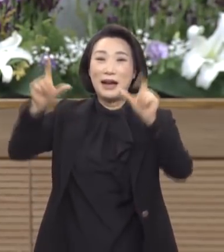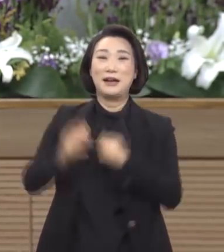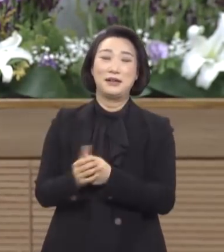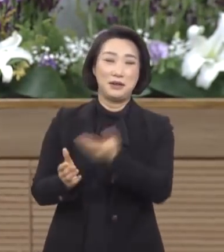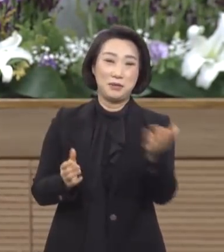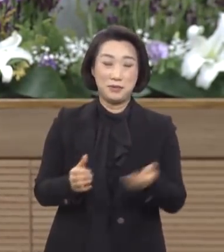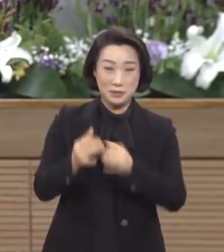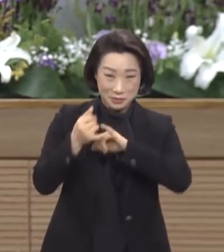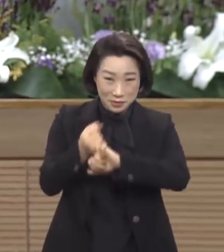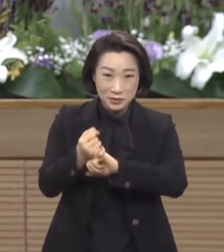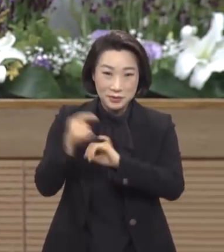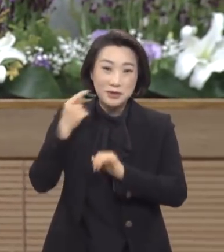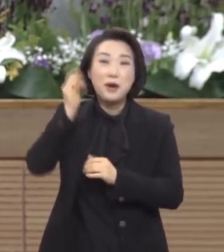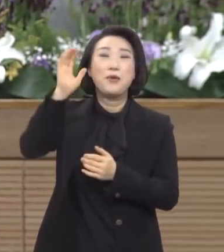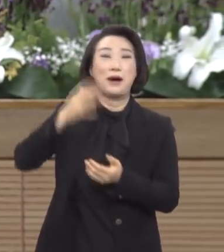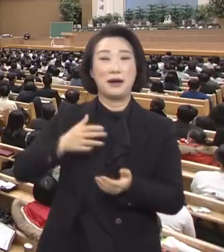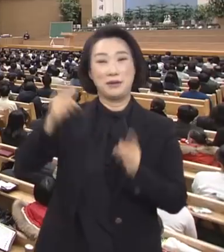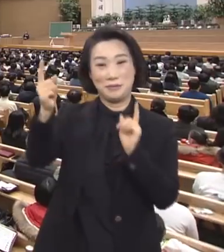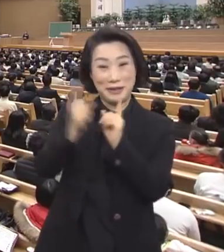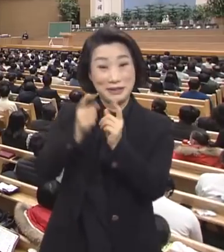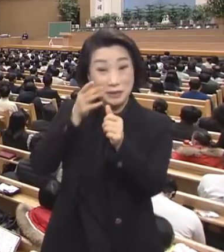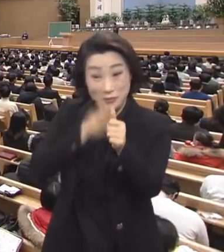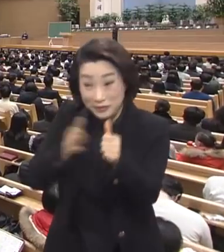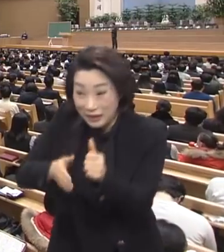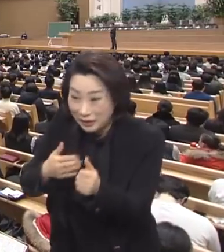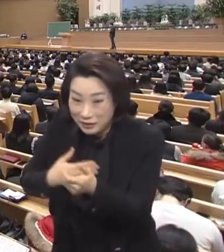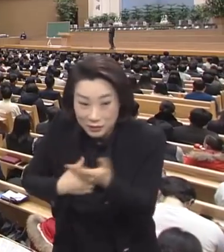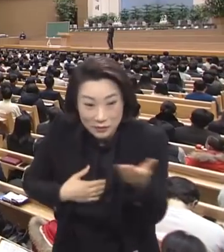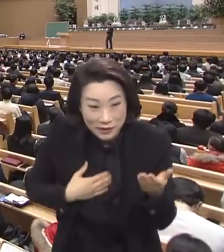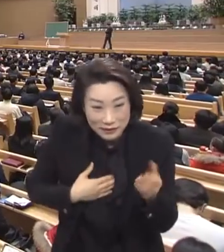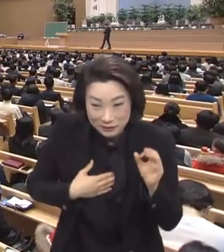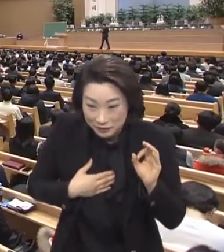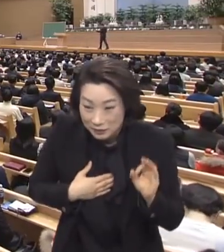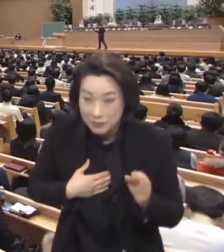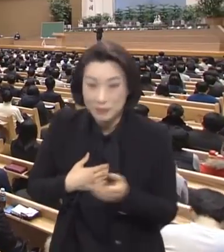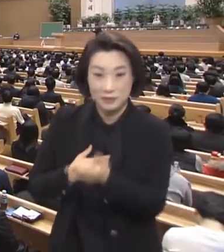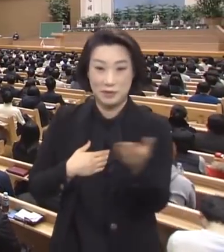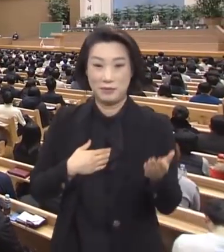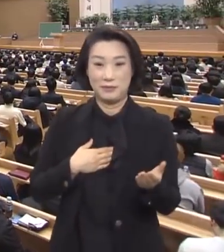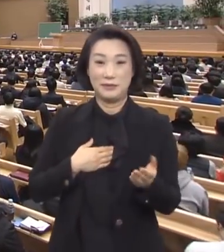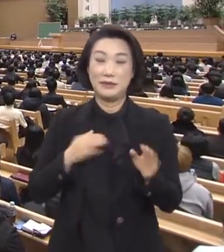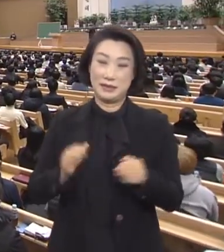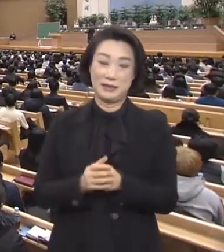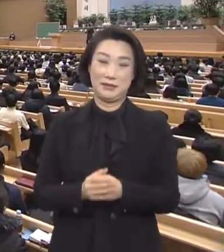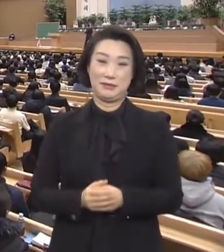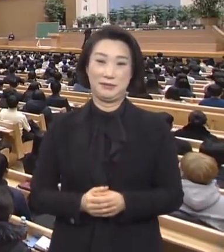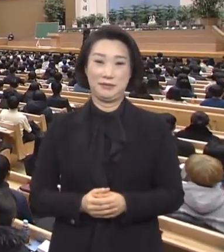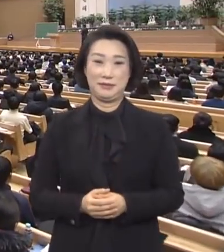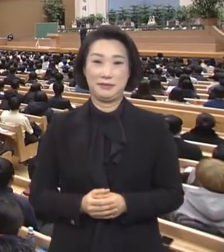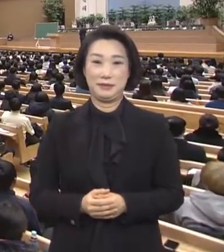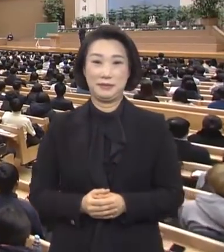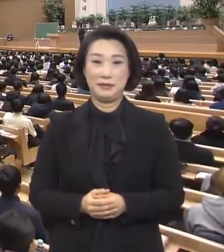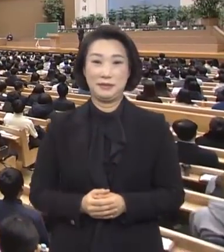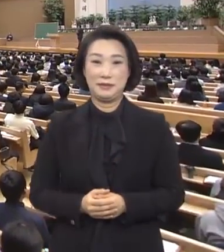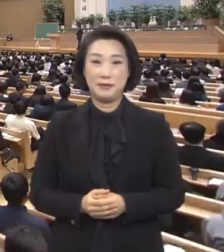여러분이 영광을 보기를 원합니다. 사람들은